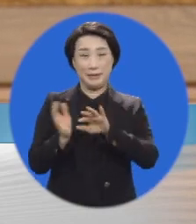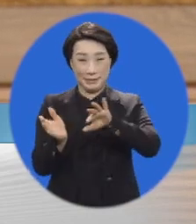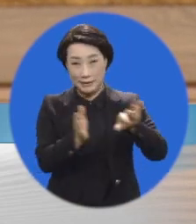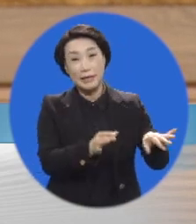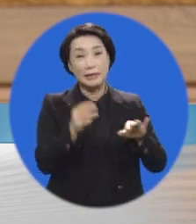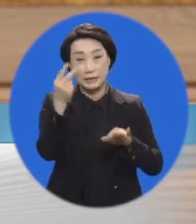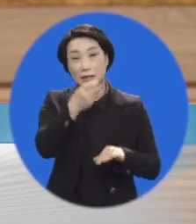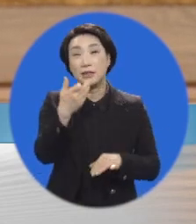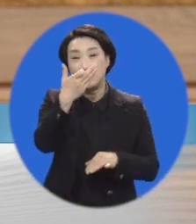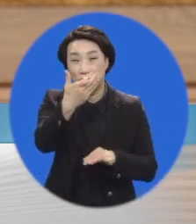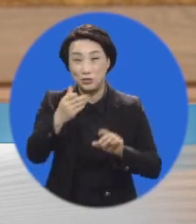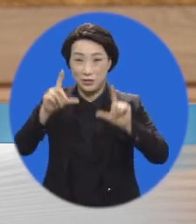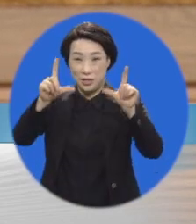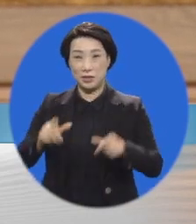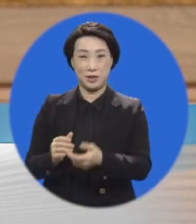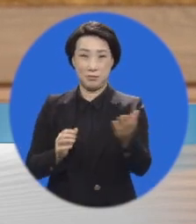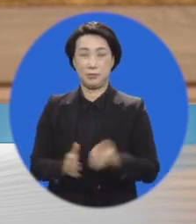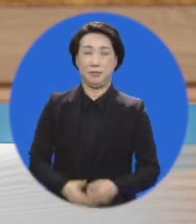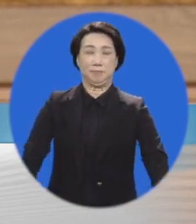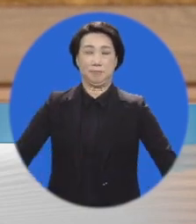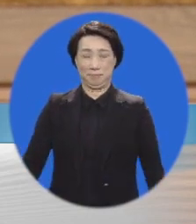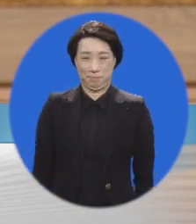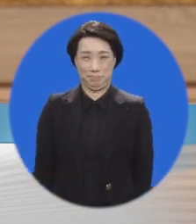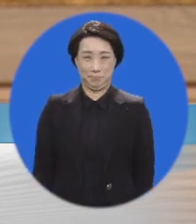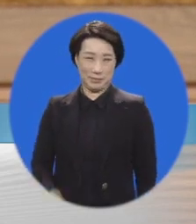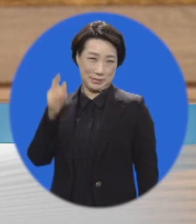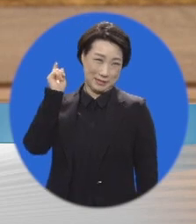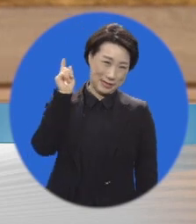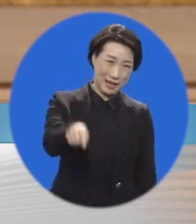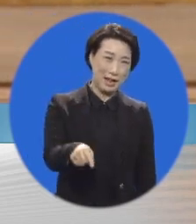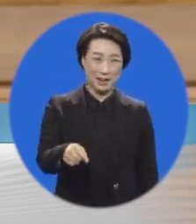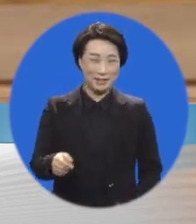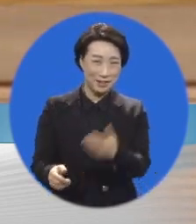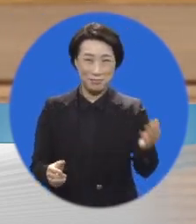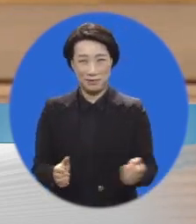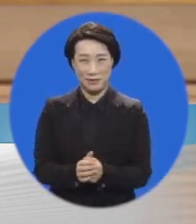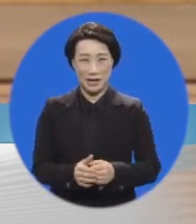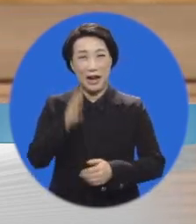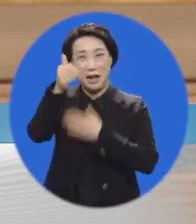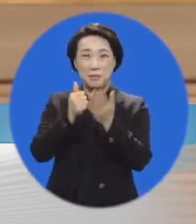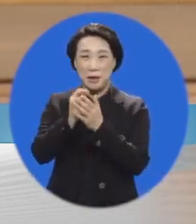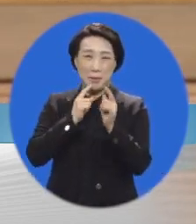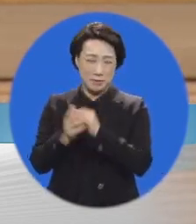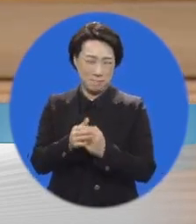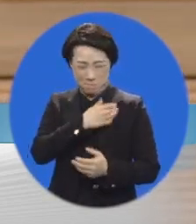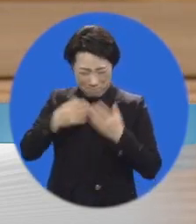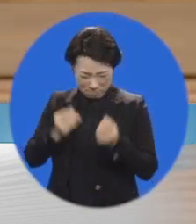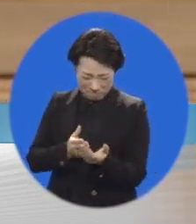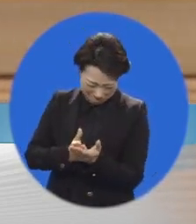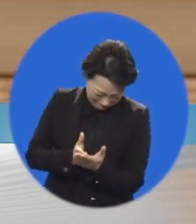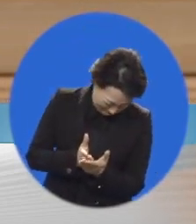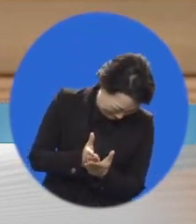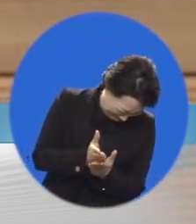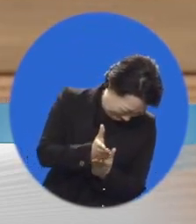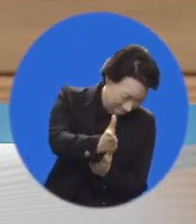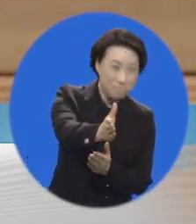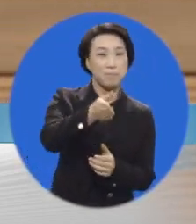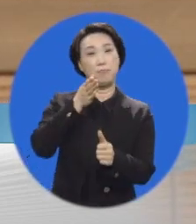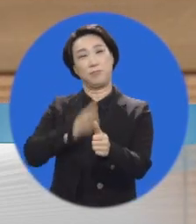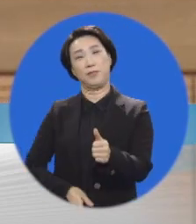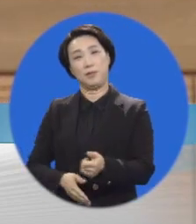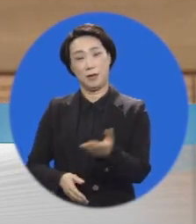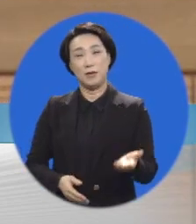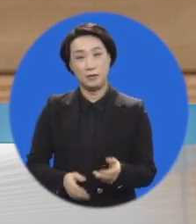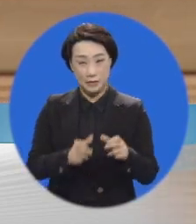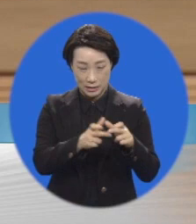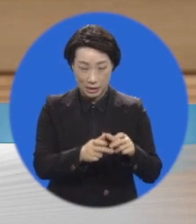2019년도는 그냥 차렷 앞으로 계속 자신있게 그냥 막 앞에